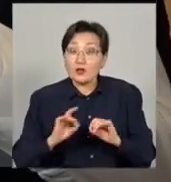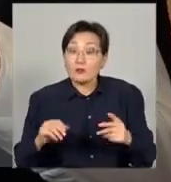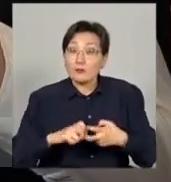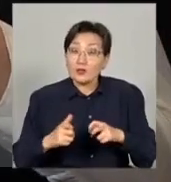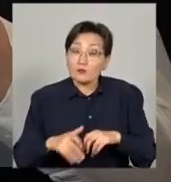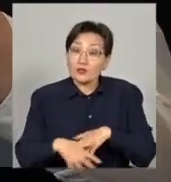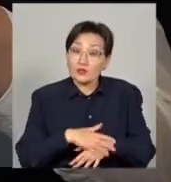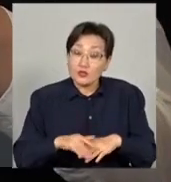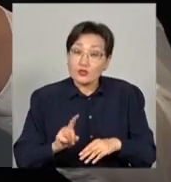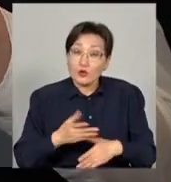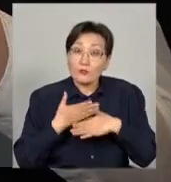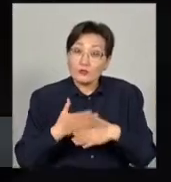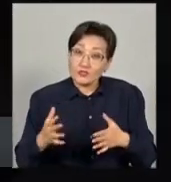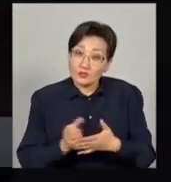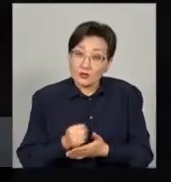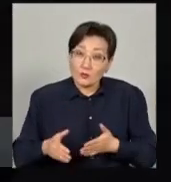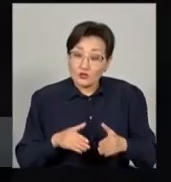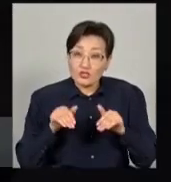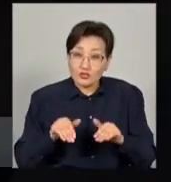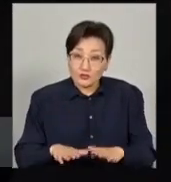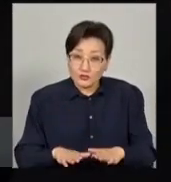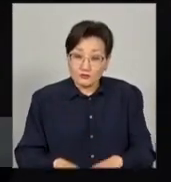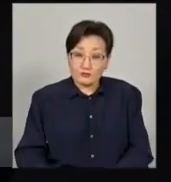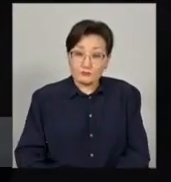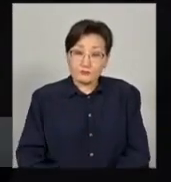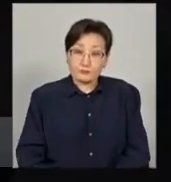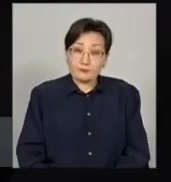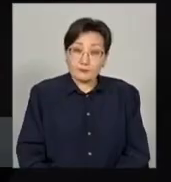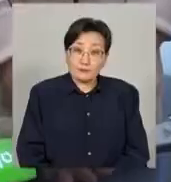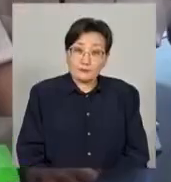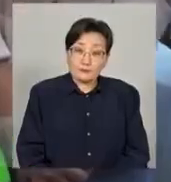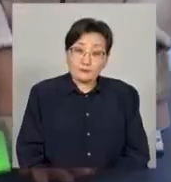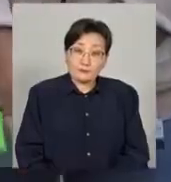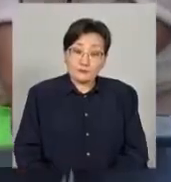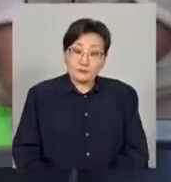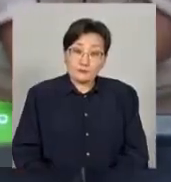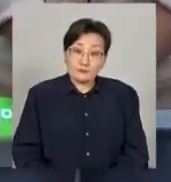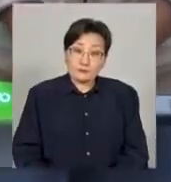жителей чтобы помочь найти пути их решения солдатргалиева елкунжана шимжанов телеканал Алматы